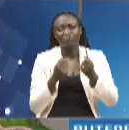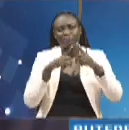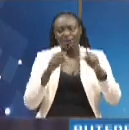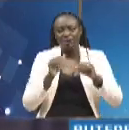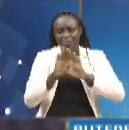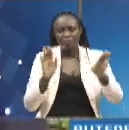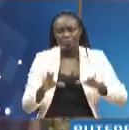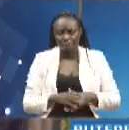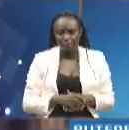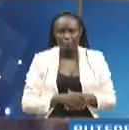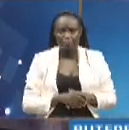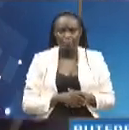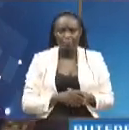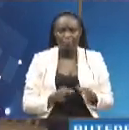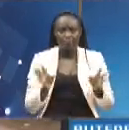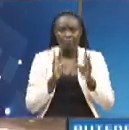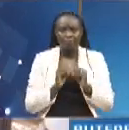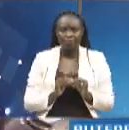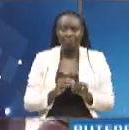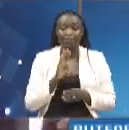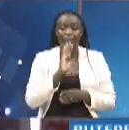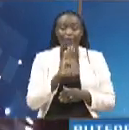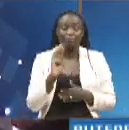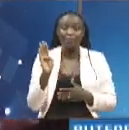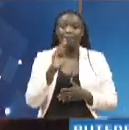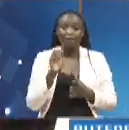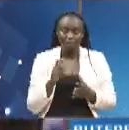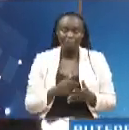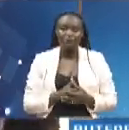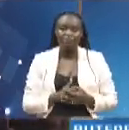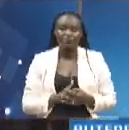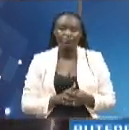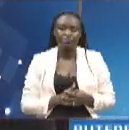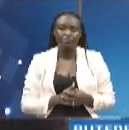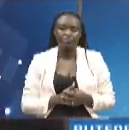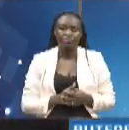license zaabwe. Bosi ano mukibi, BBS Agesigika.